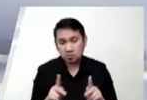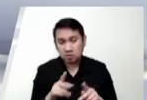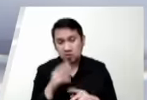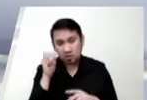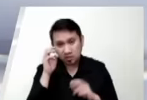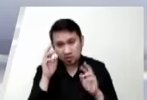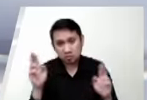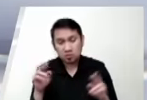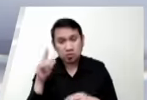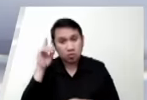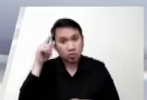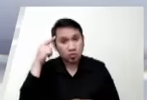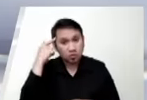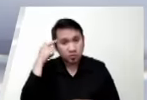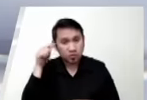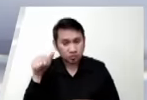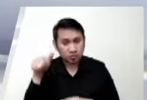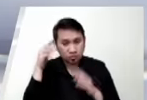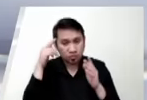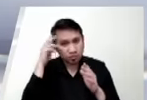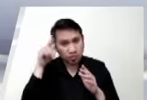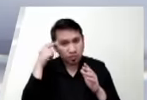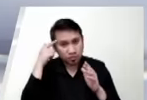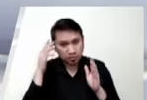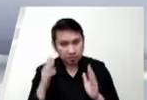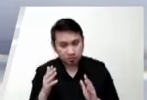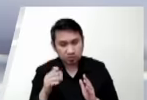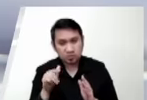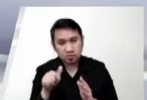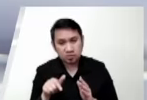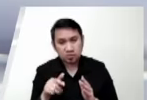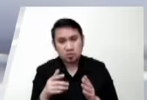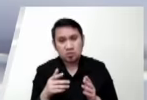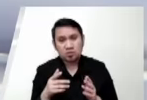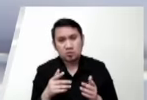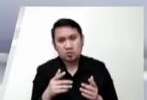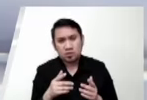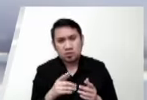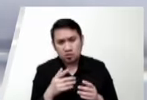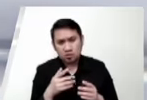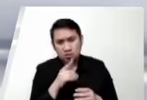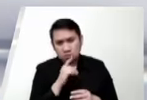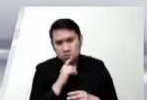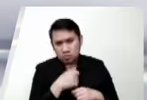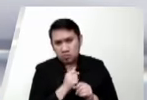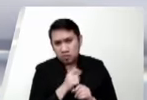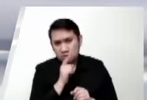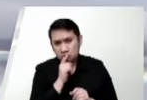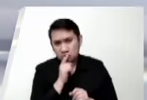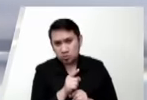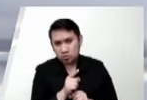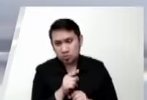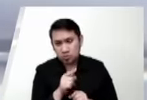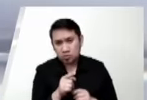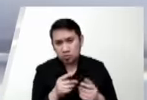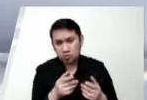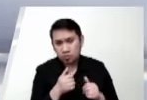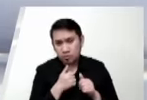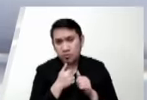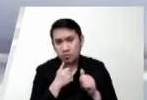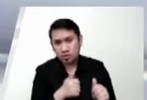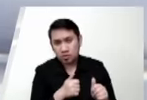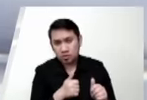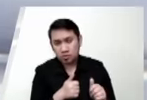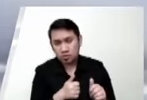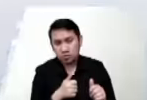provincial government, we can do our supervision making sure na enforce talaga ng municipal